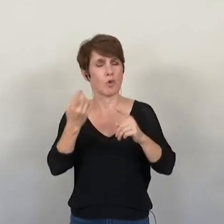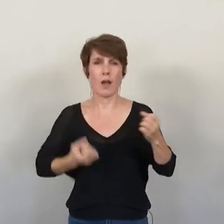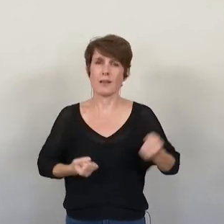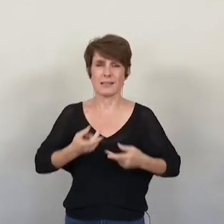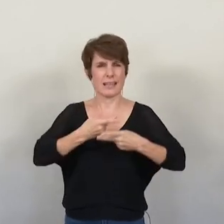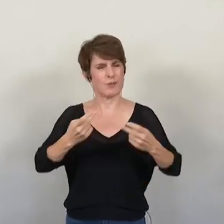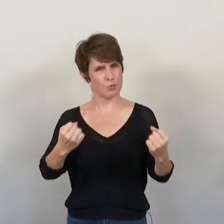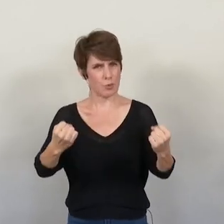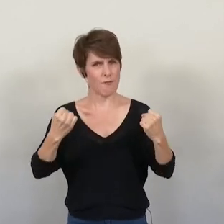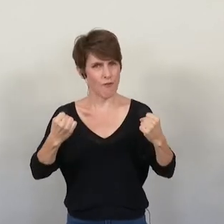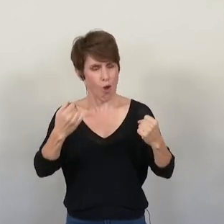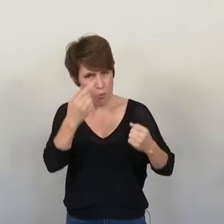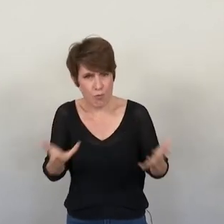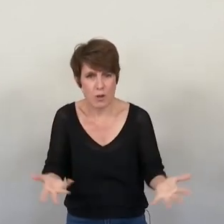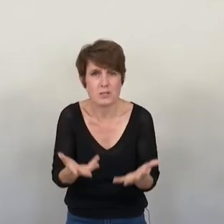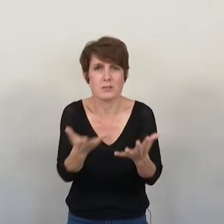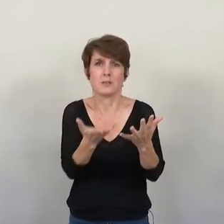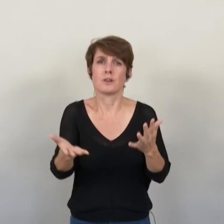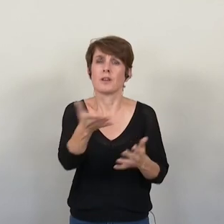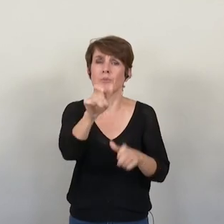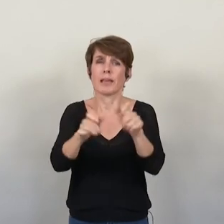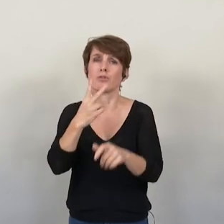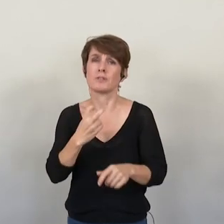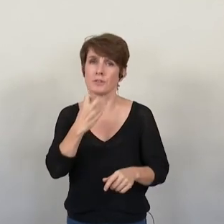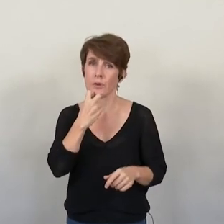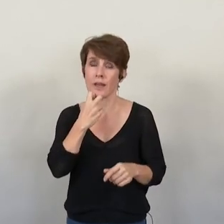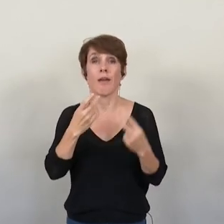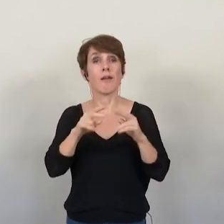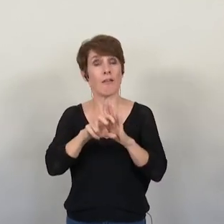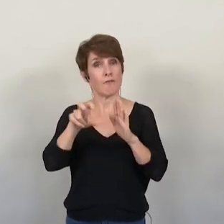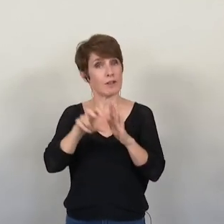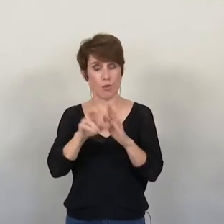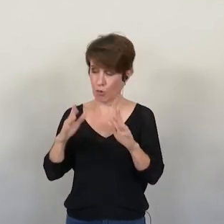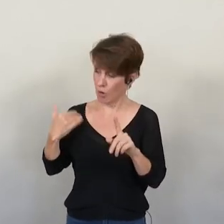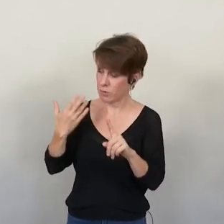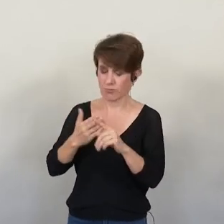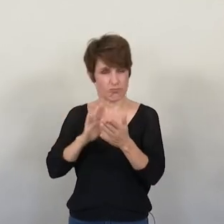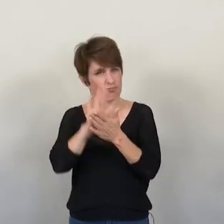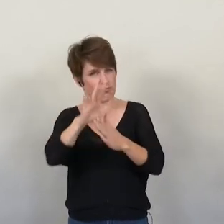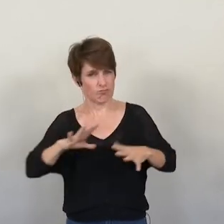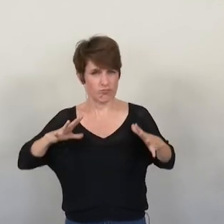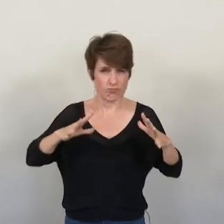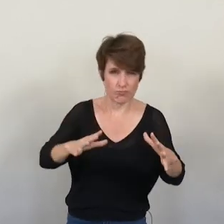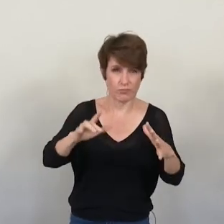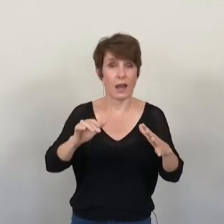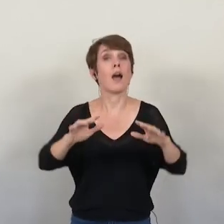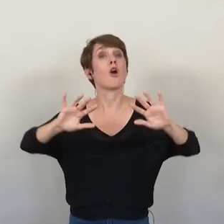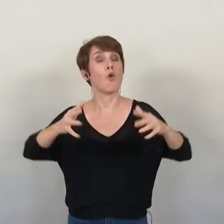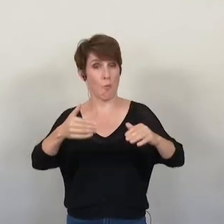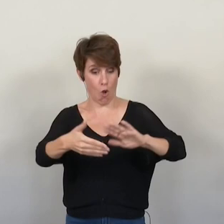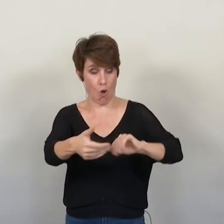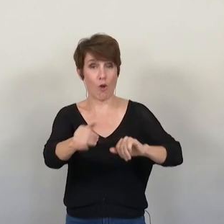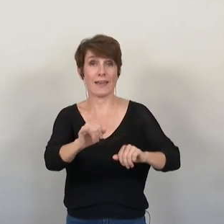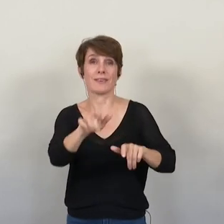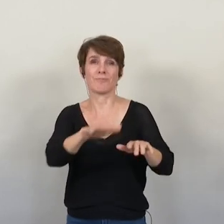au service de nos concitoyens la ville de Grenoble s est engagé et c'est par le travail de ces agents municipaux